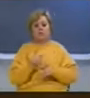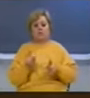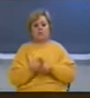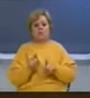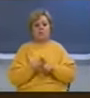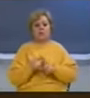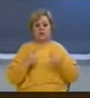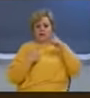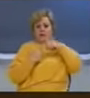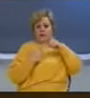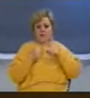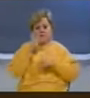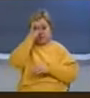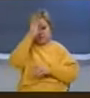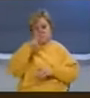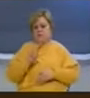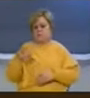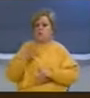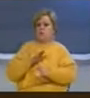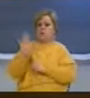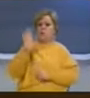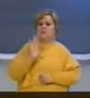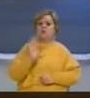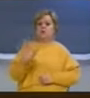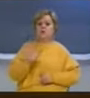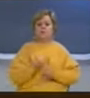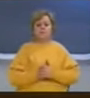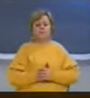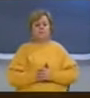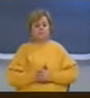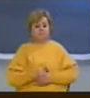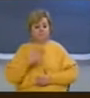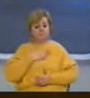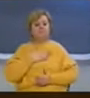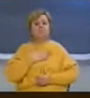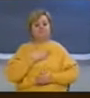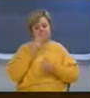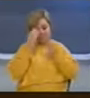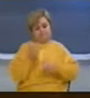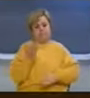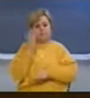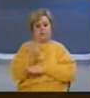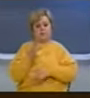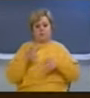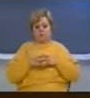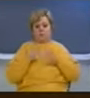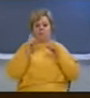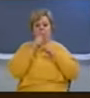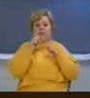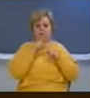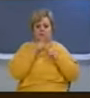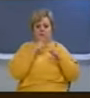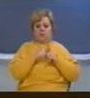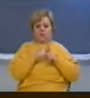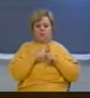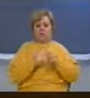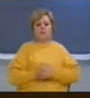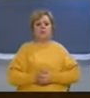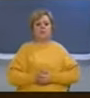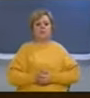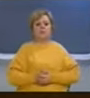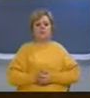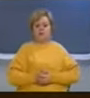të Trepqes e të tjera që janë kundër kësaj. Ne të nderuar kolegë deputet si grup parlamentar i Partisë Demokratike e